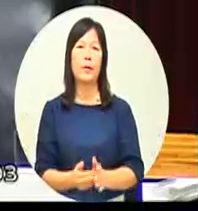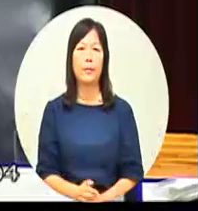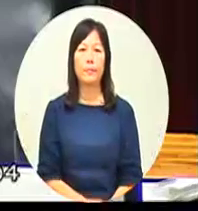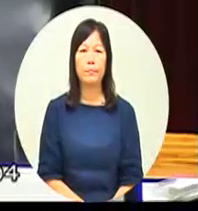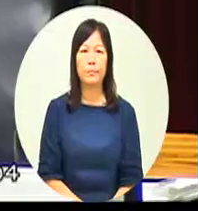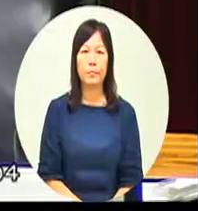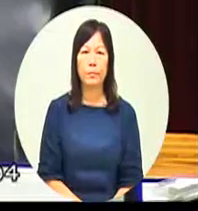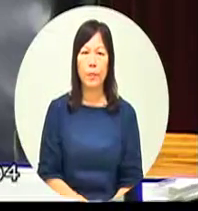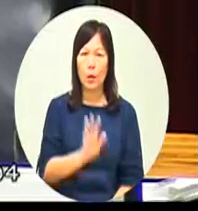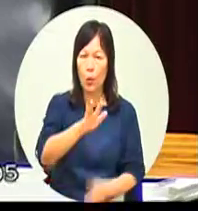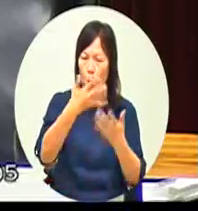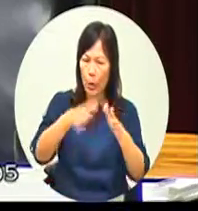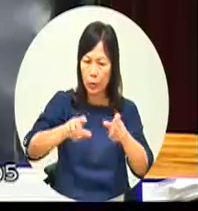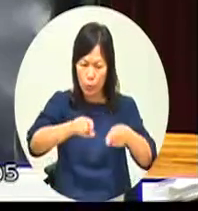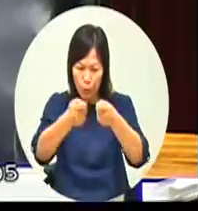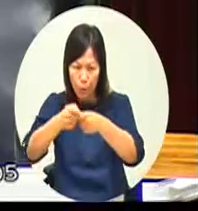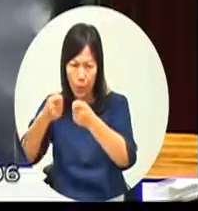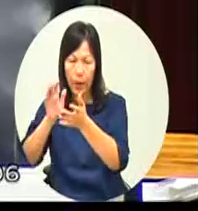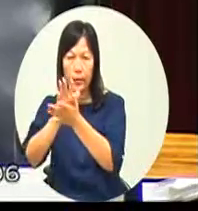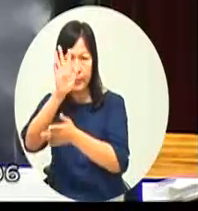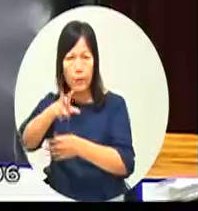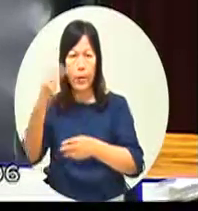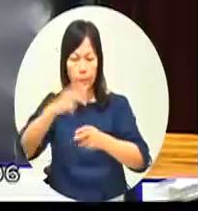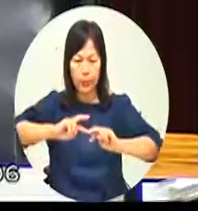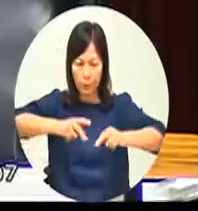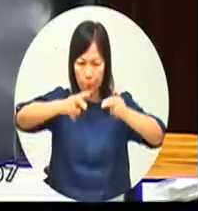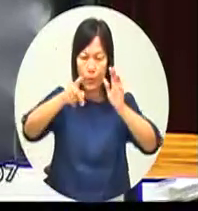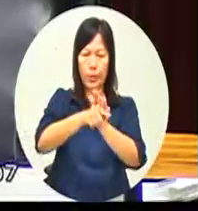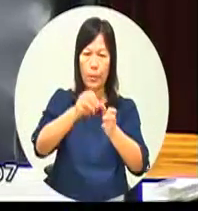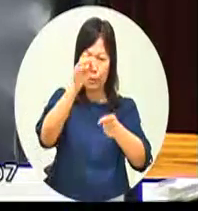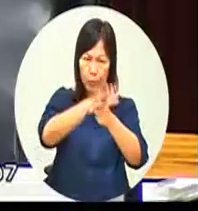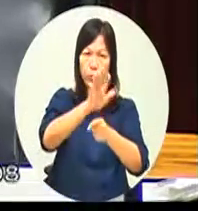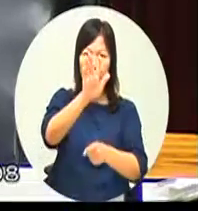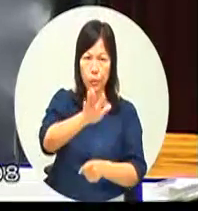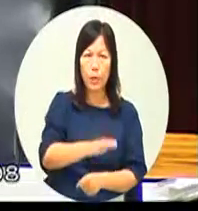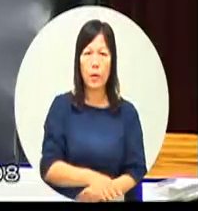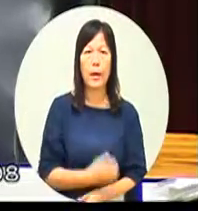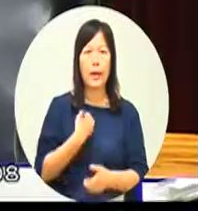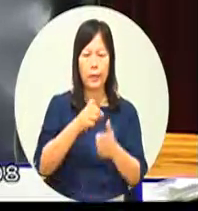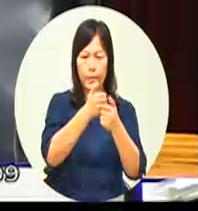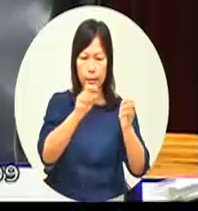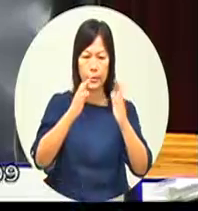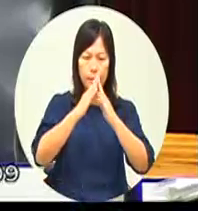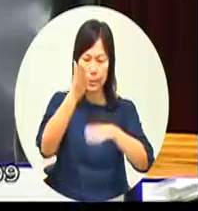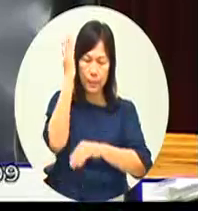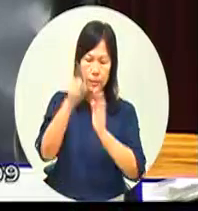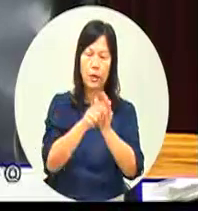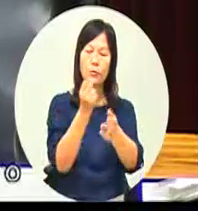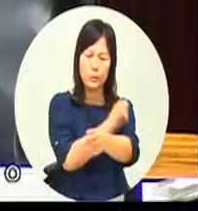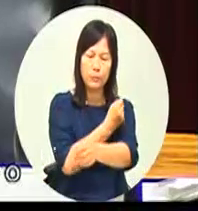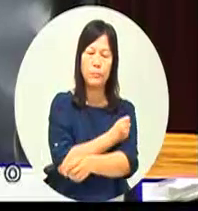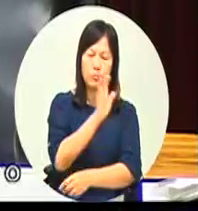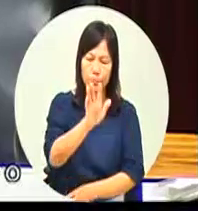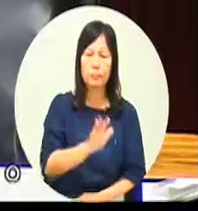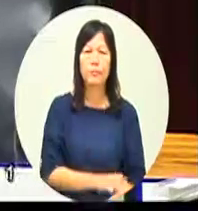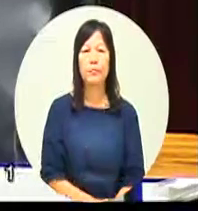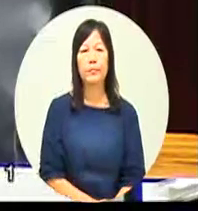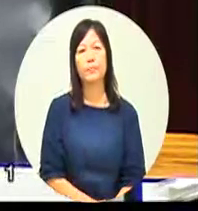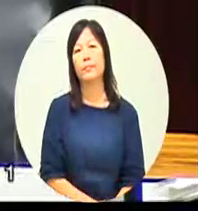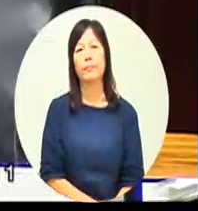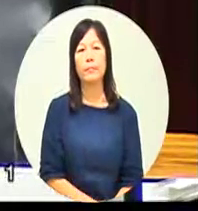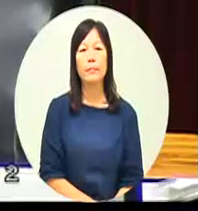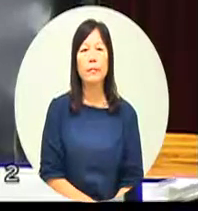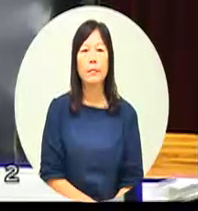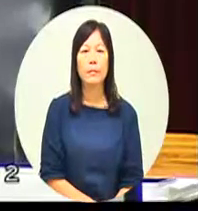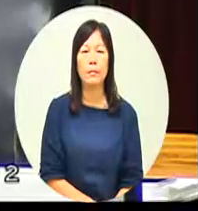然有很多的损害，在后续也获得补助，谢谢市政府辛苦